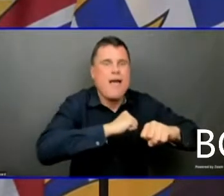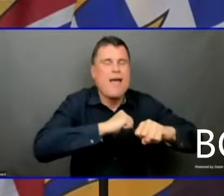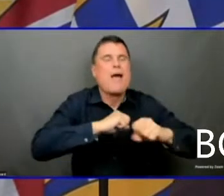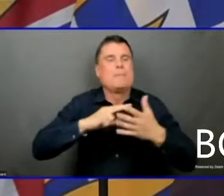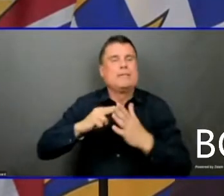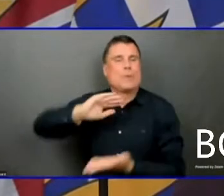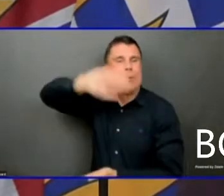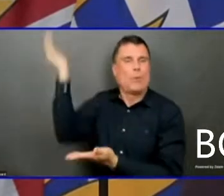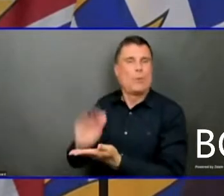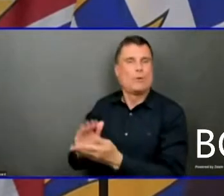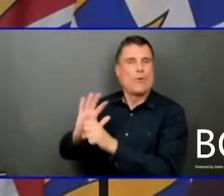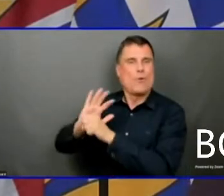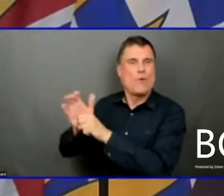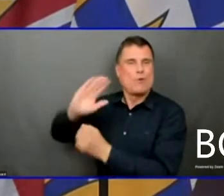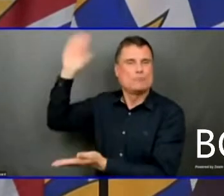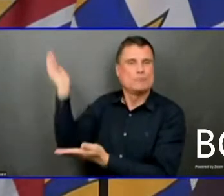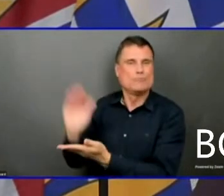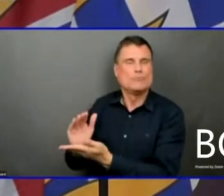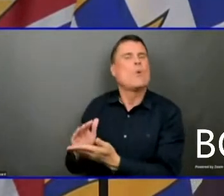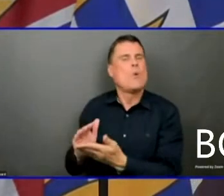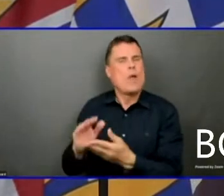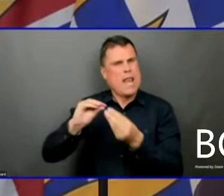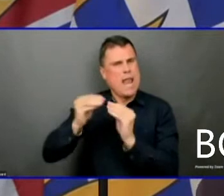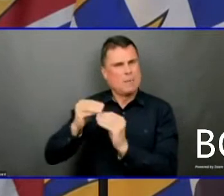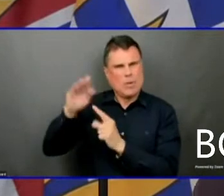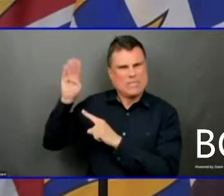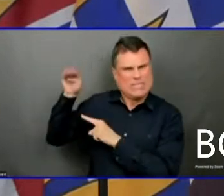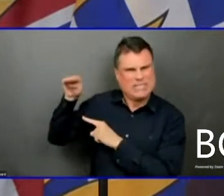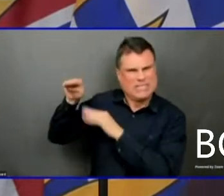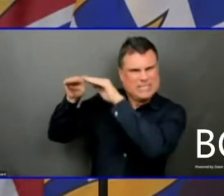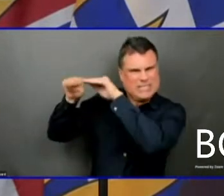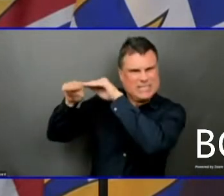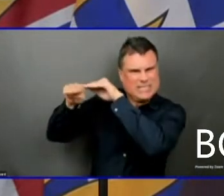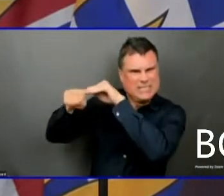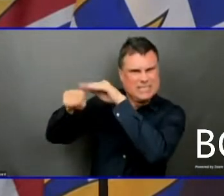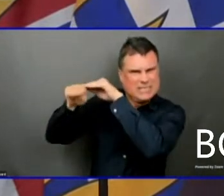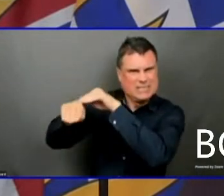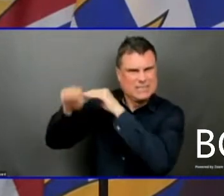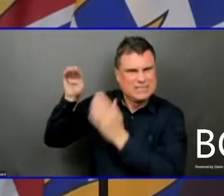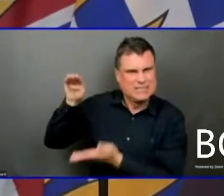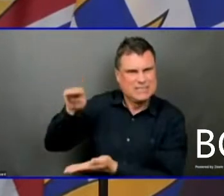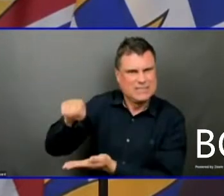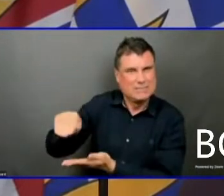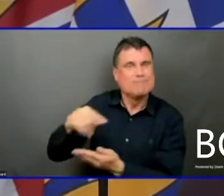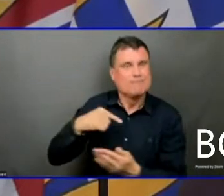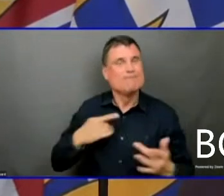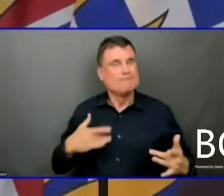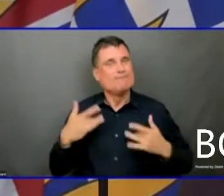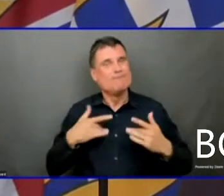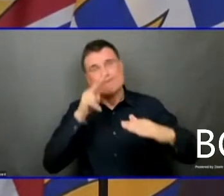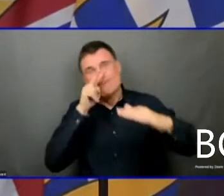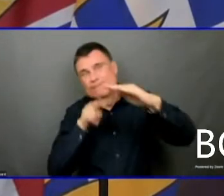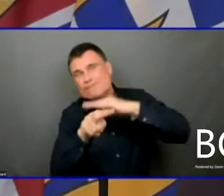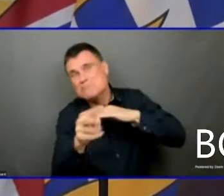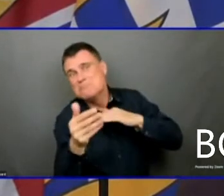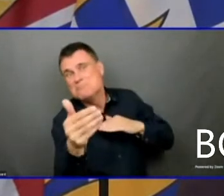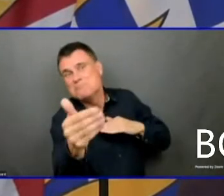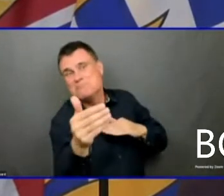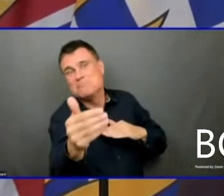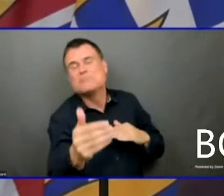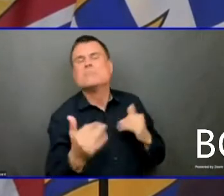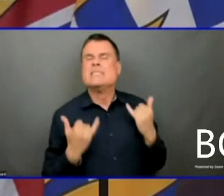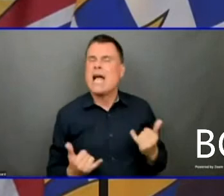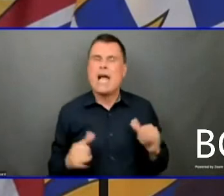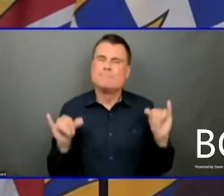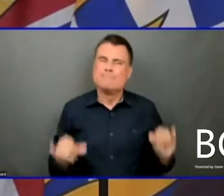己所爱的亲朋好友，希望大家能够行动起来，我们希望能够